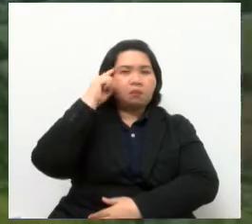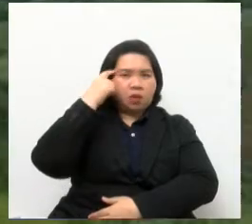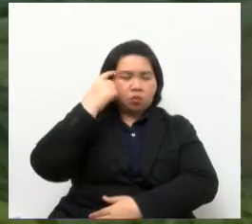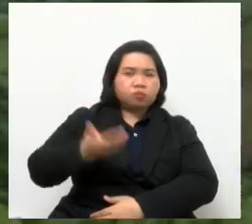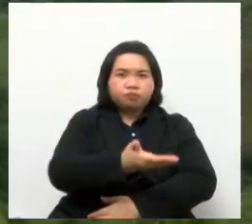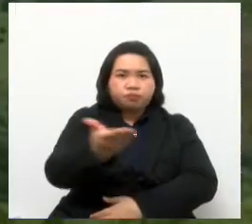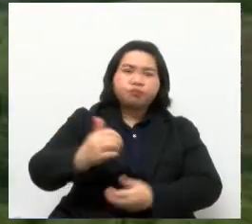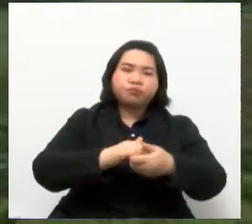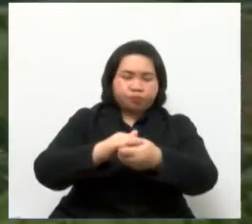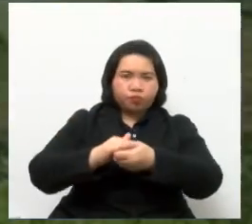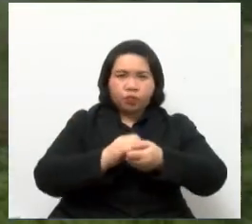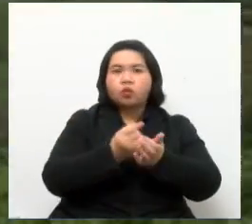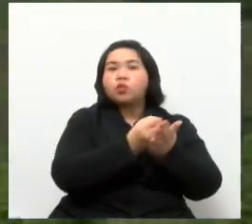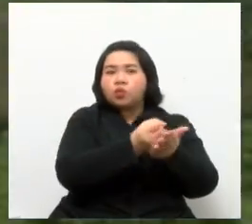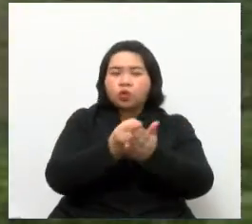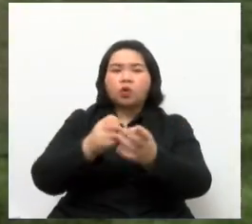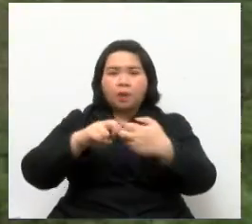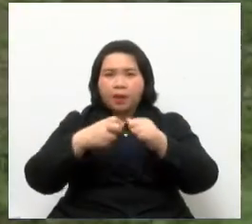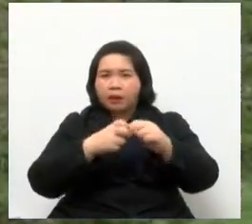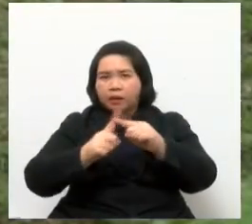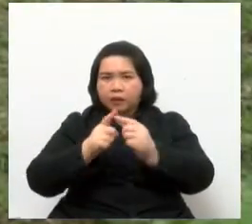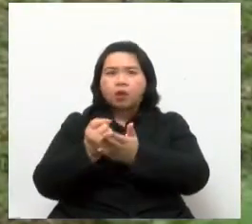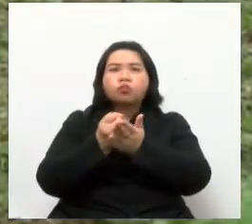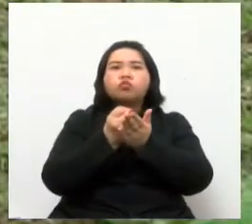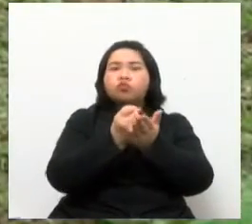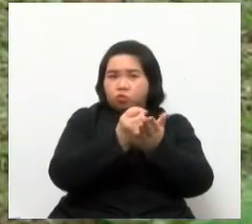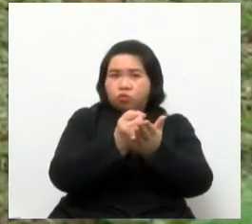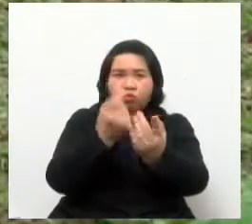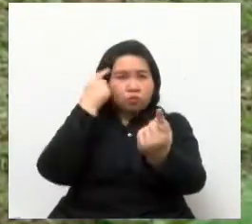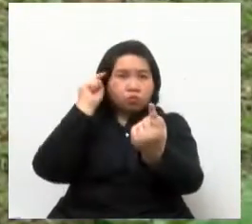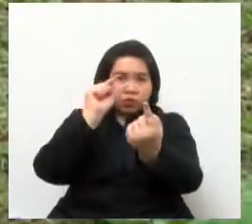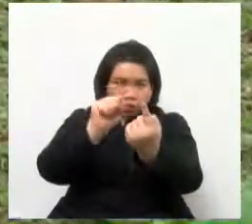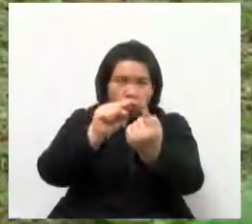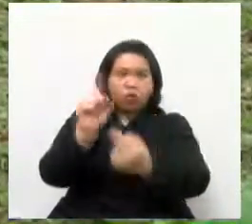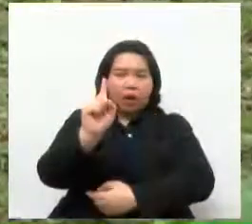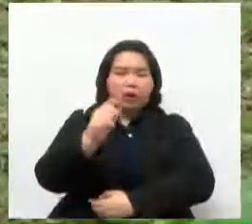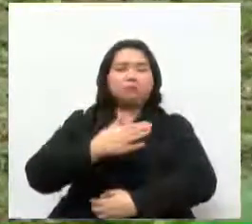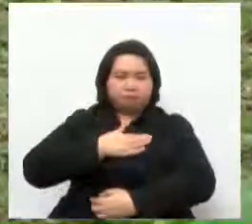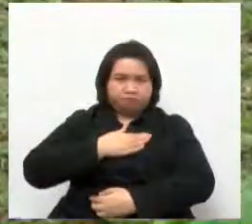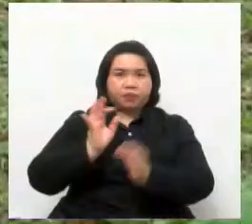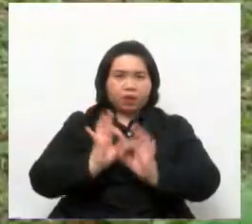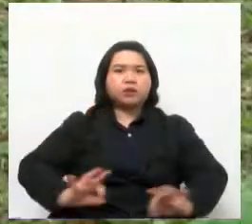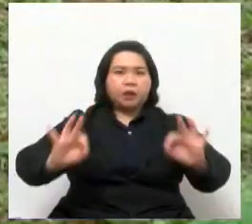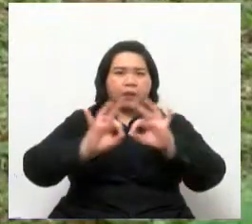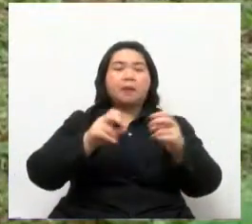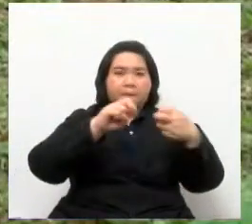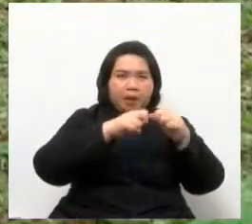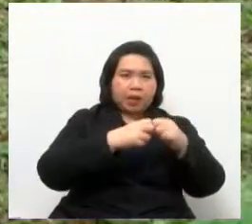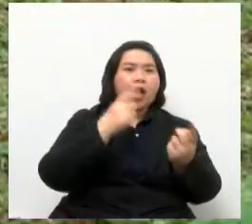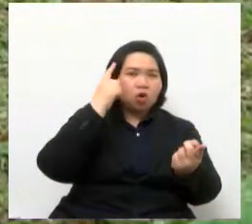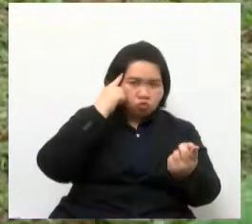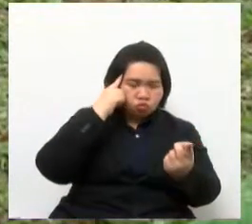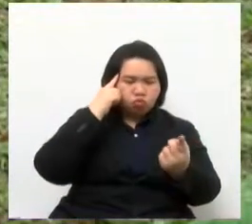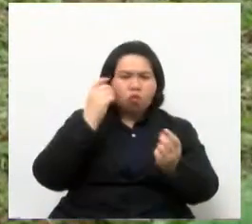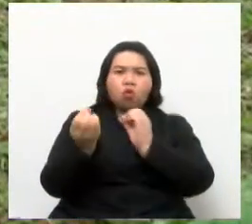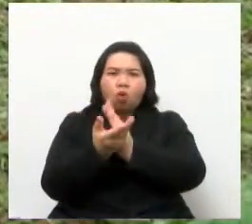กภาคส่วนในการขับเคลื่อนไปสู่เป้าหมายโดยเริ่มจากการรับรู้ถึงปัญหาผลกระทบ